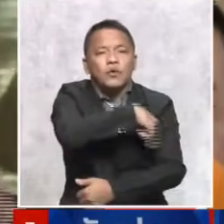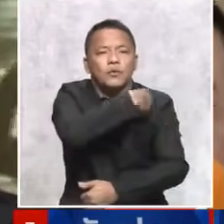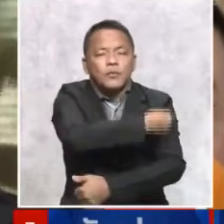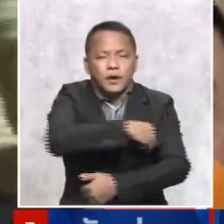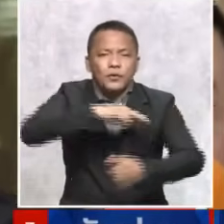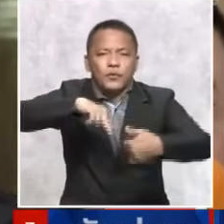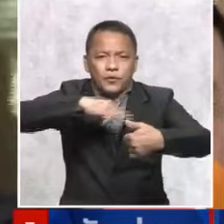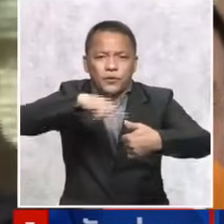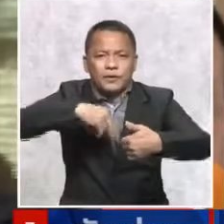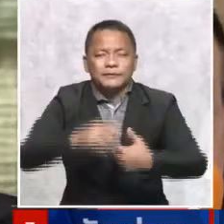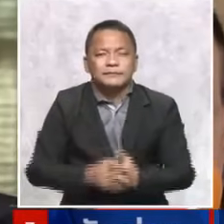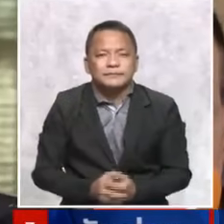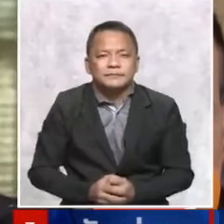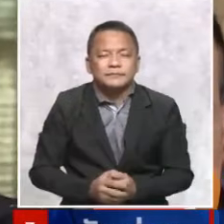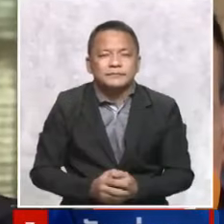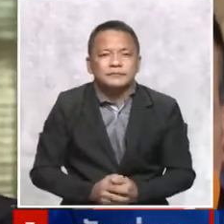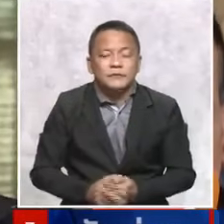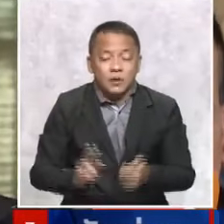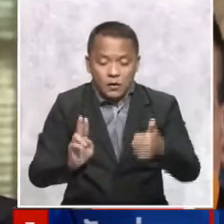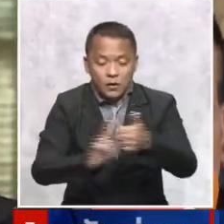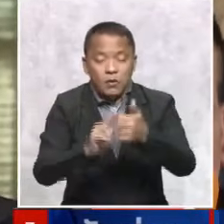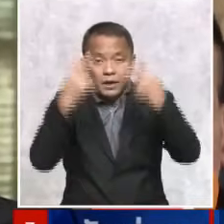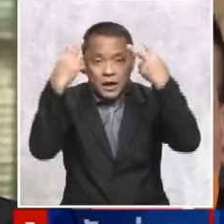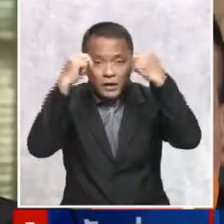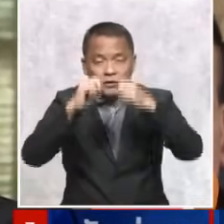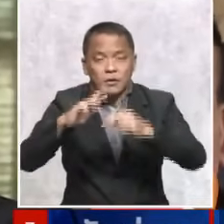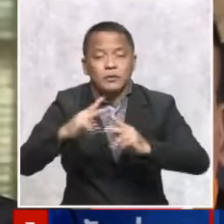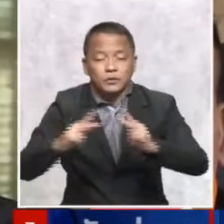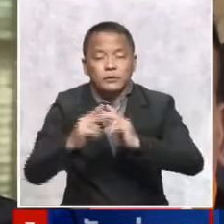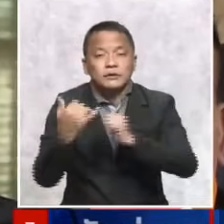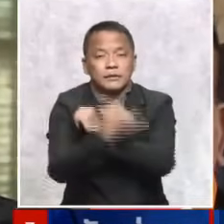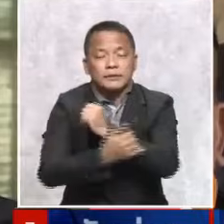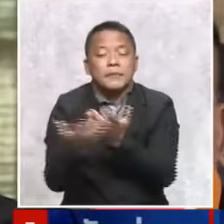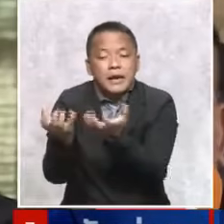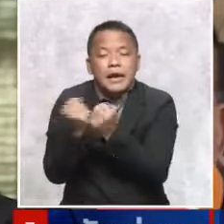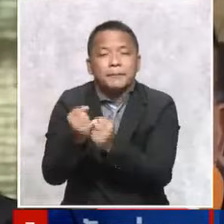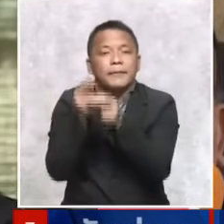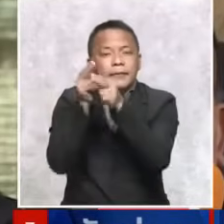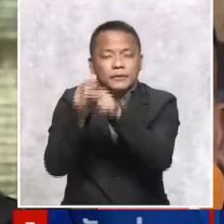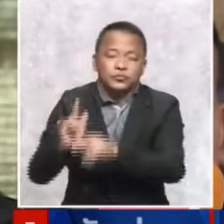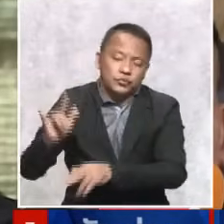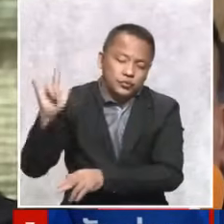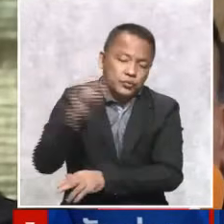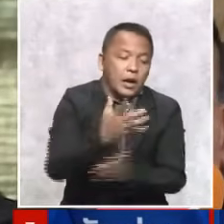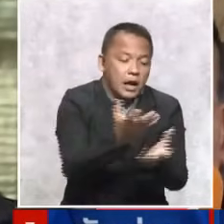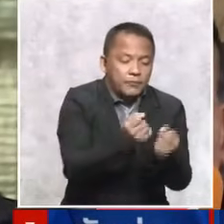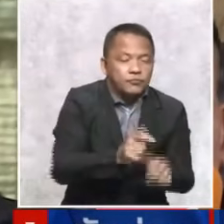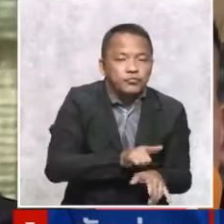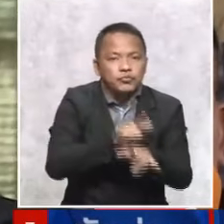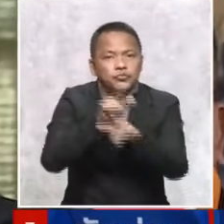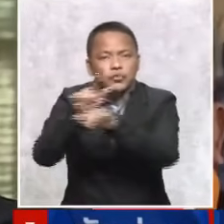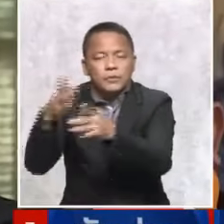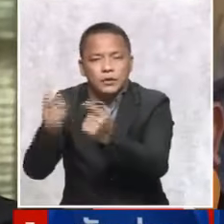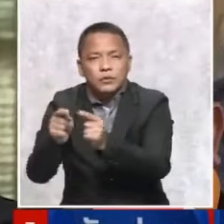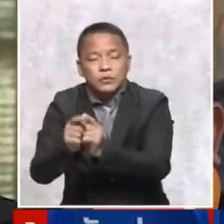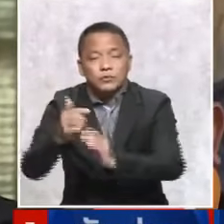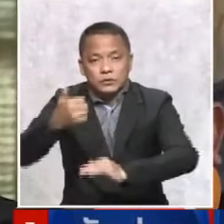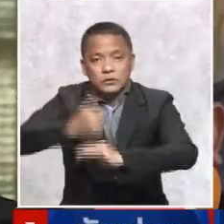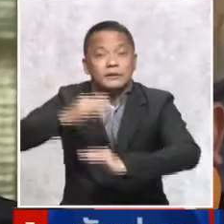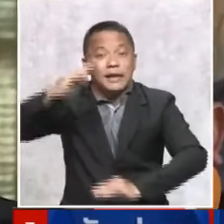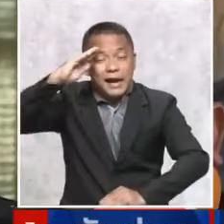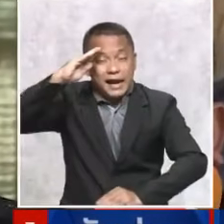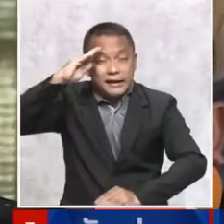ครับทางท่านรองนายกรัฐมนตรีต่างประเทศท่านจะบินไปรับเองนะครับแล้วก็จะชวนทางท่านผู้บัญชาการสูงสุ